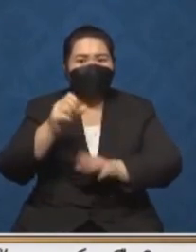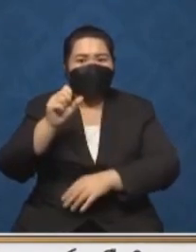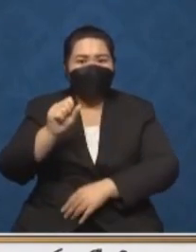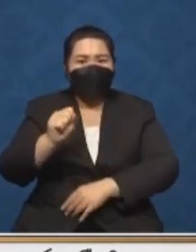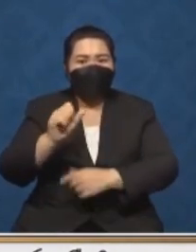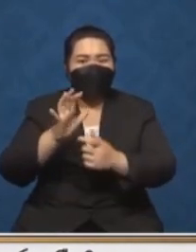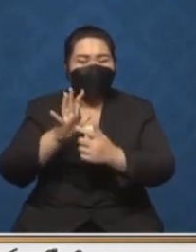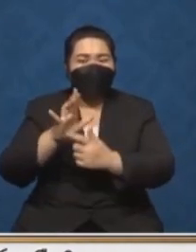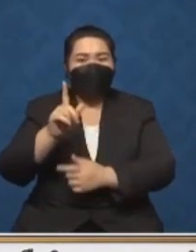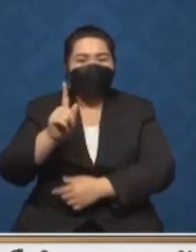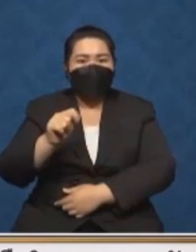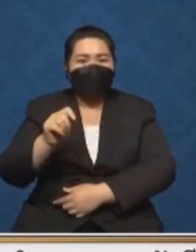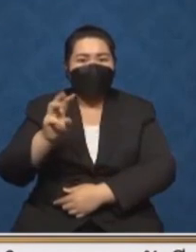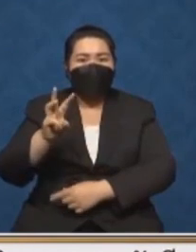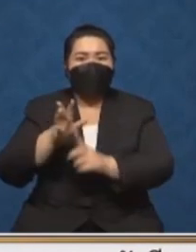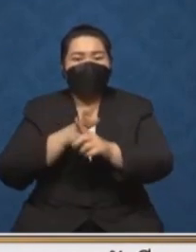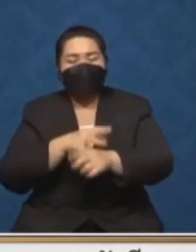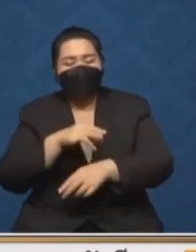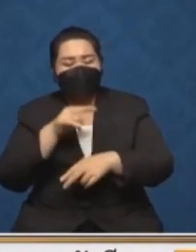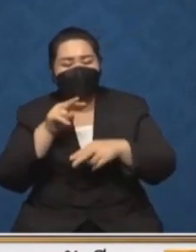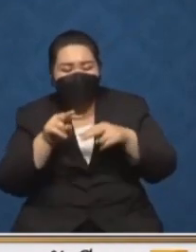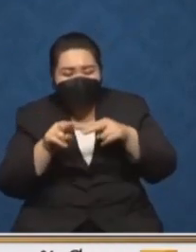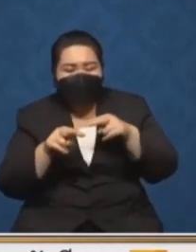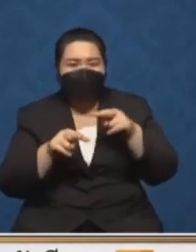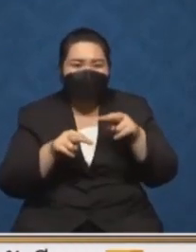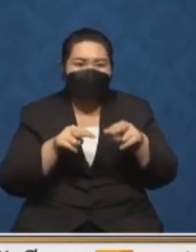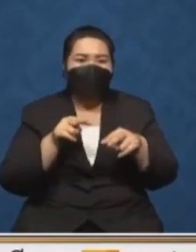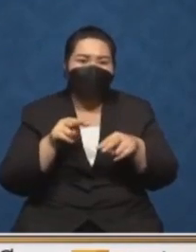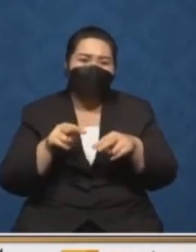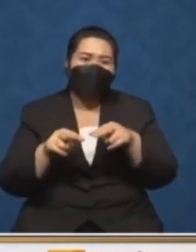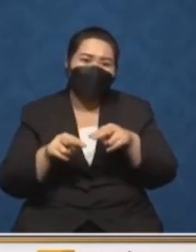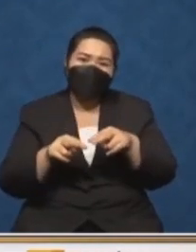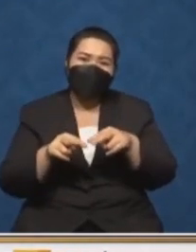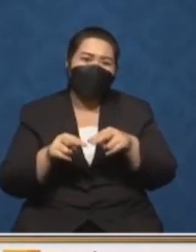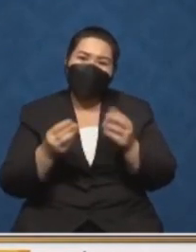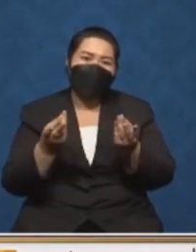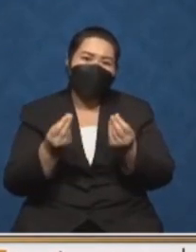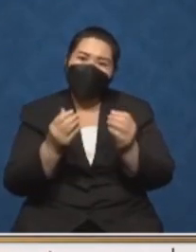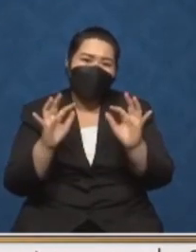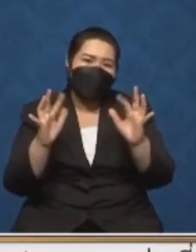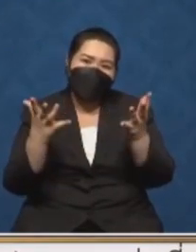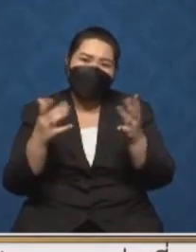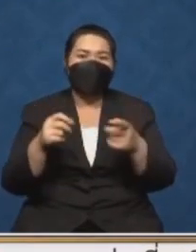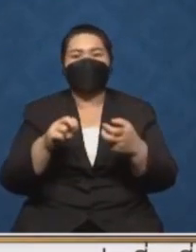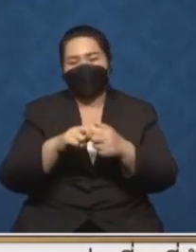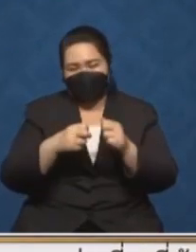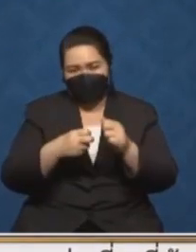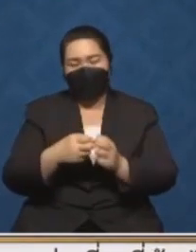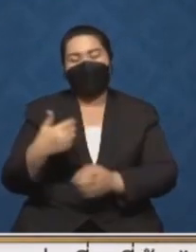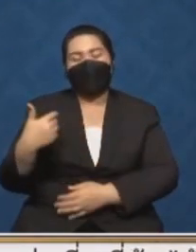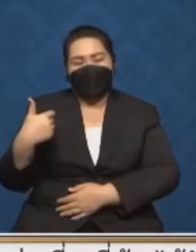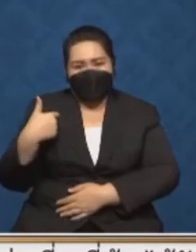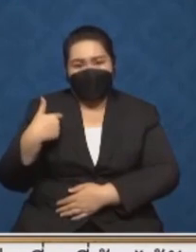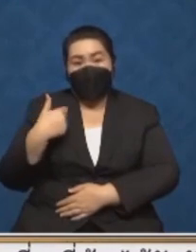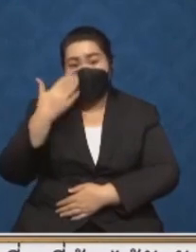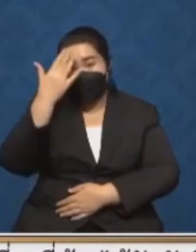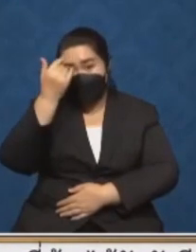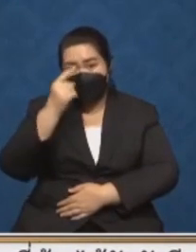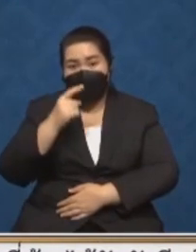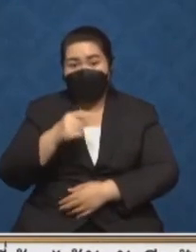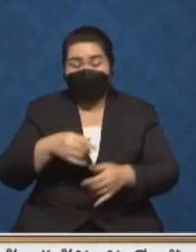งดำเนินการมางุงมาหายอยู่เี่ย ทัประทานผมจึคิวาปัญหาจะตามมา โลกสู่กร